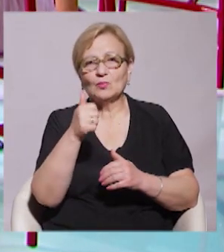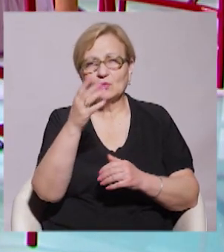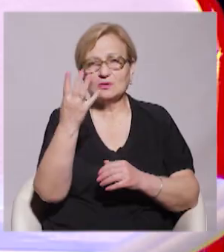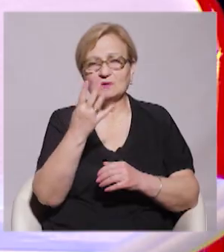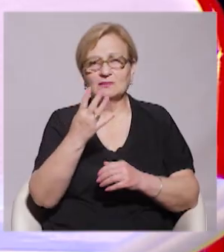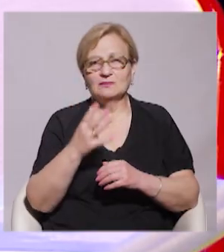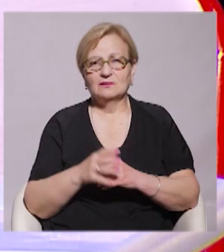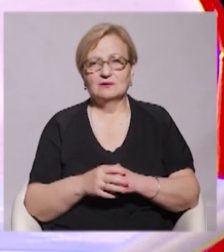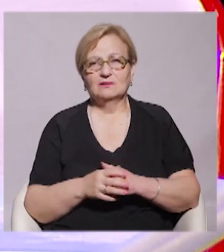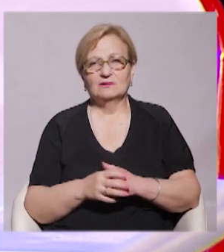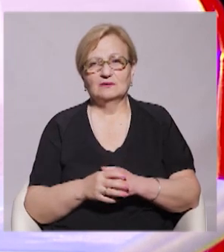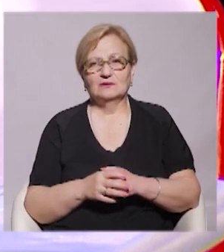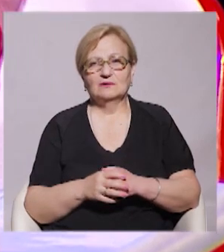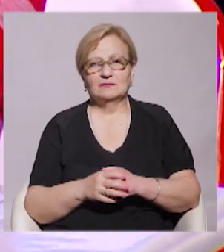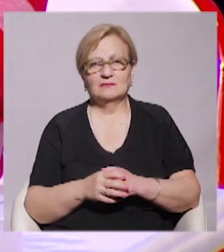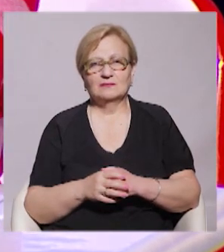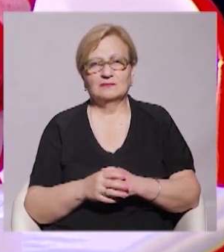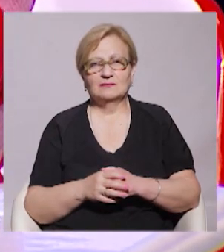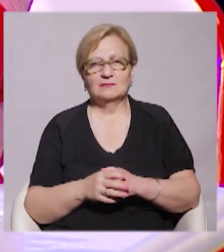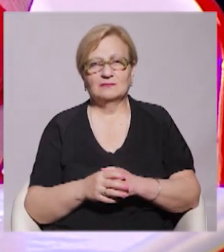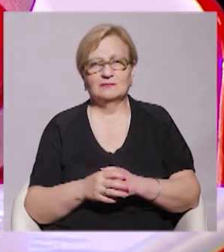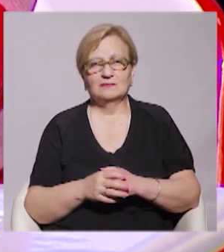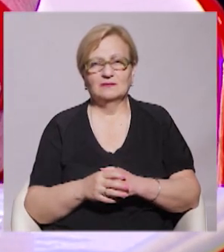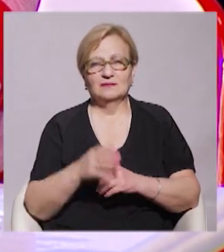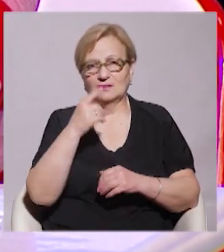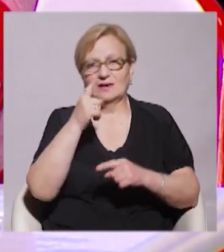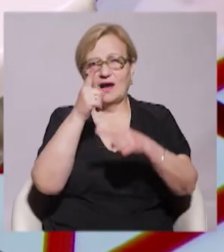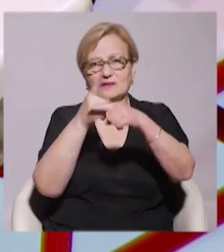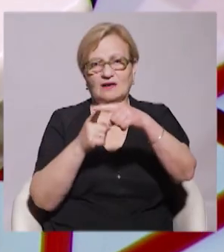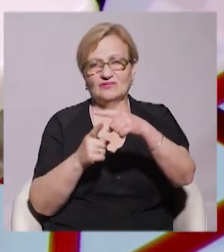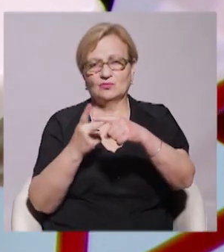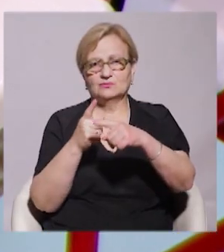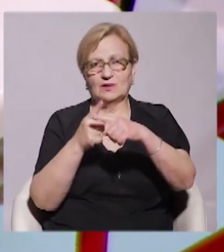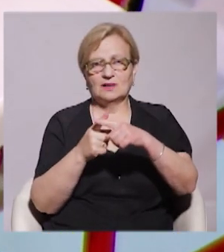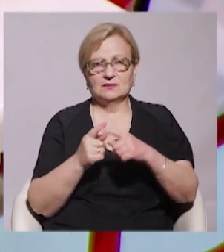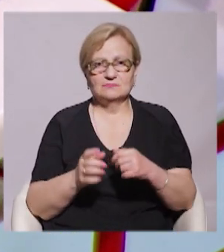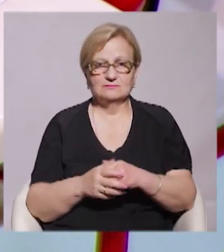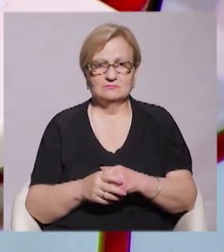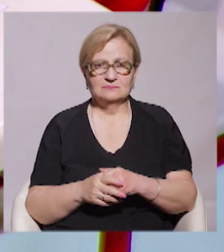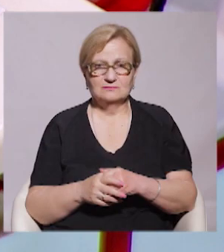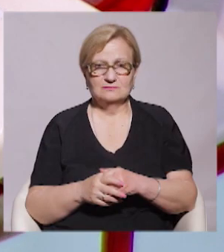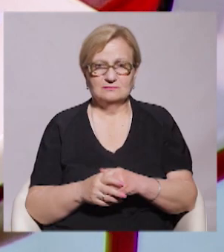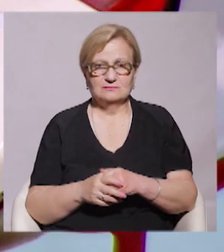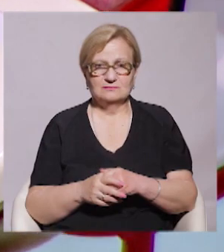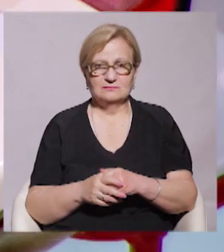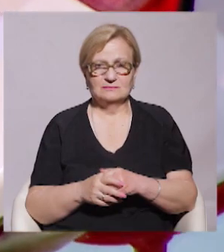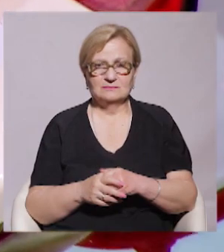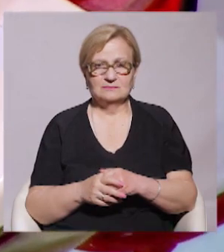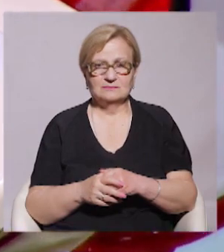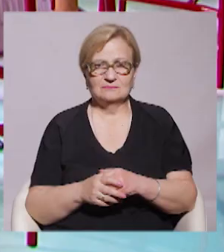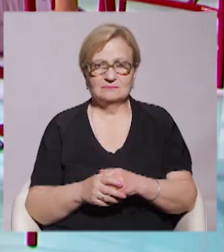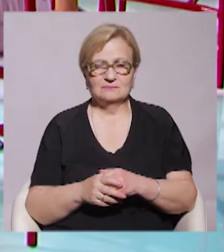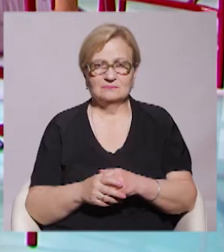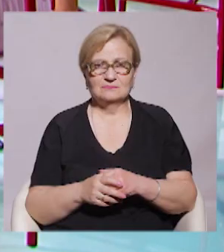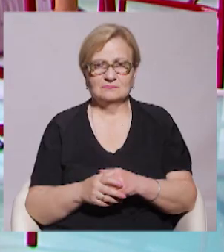რომ გადაკვეთო. შვენიერია. აი ასე, ოღონდ ეს ხაზი შეგიძლია ხოლმე რომ აი აქ გავუსვა. ხო? და